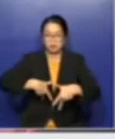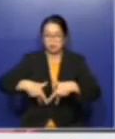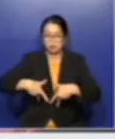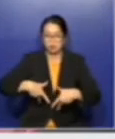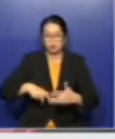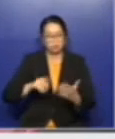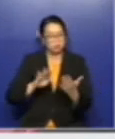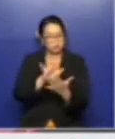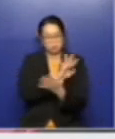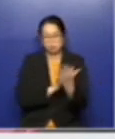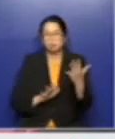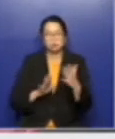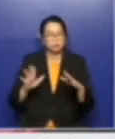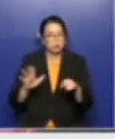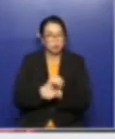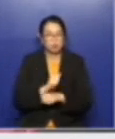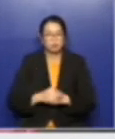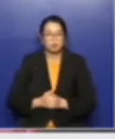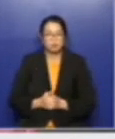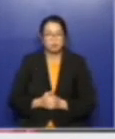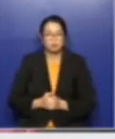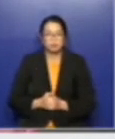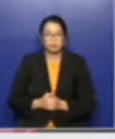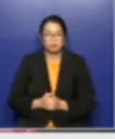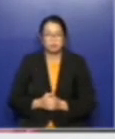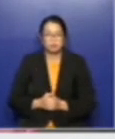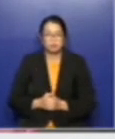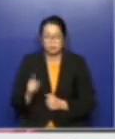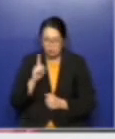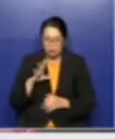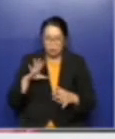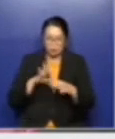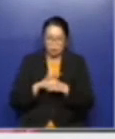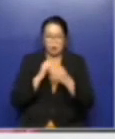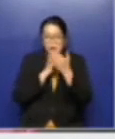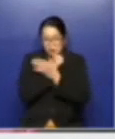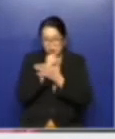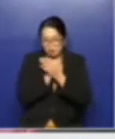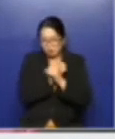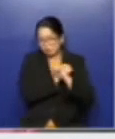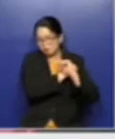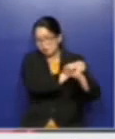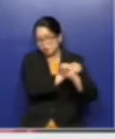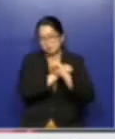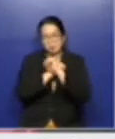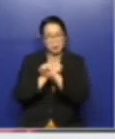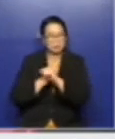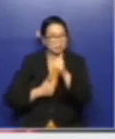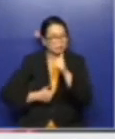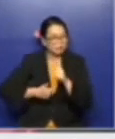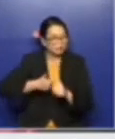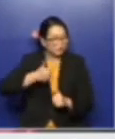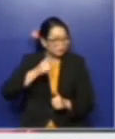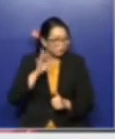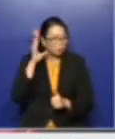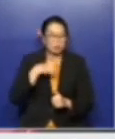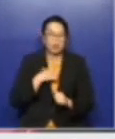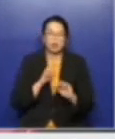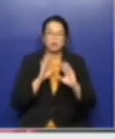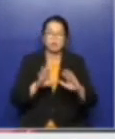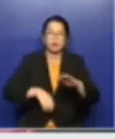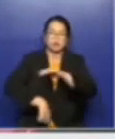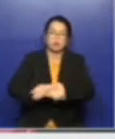มิตินั่นคือการต่อต้านยาเสพติดอย่างได้ผลดีที่สุดกีฬาชนิ